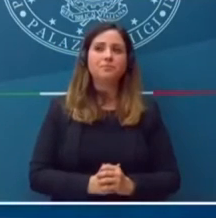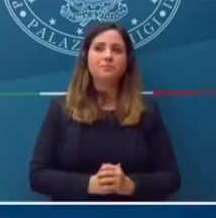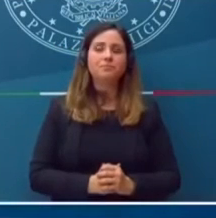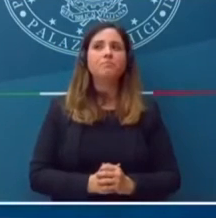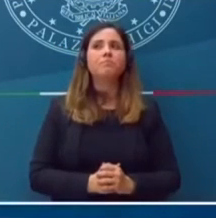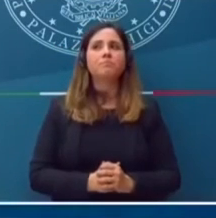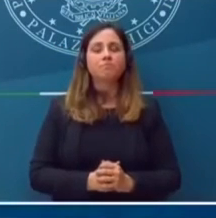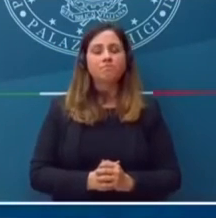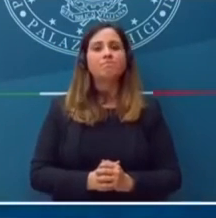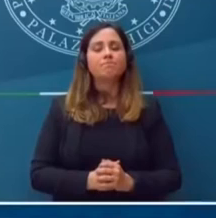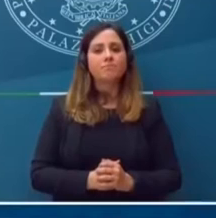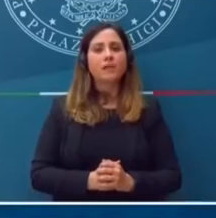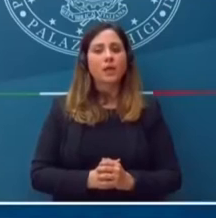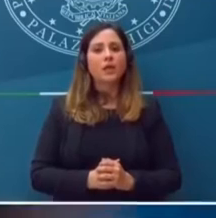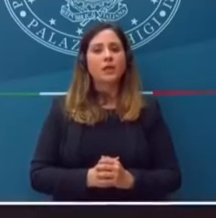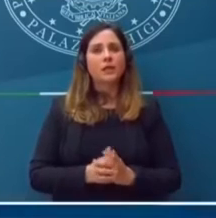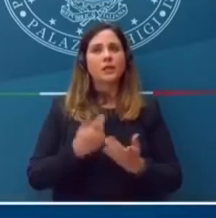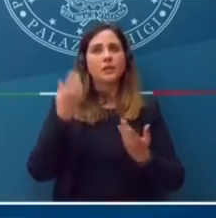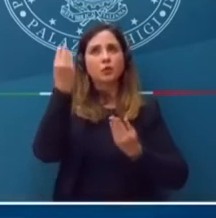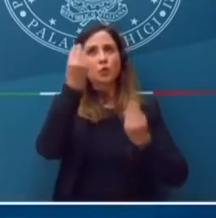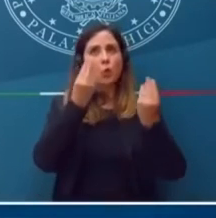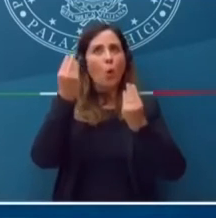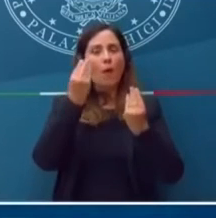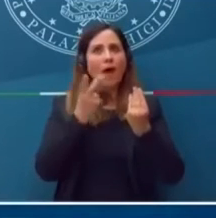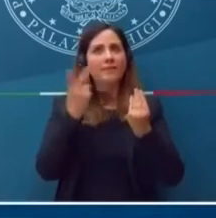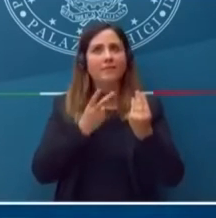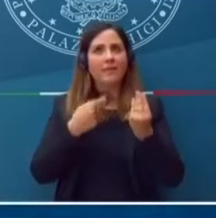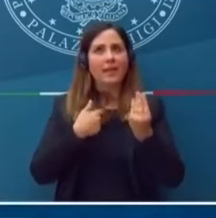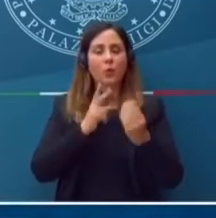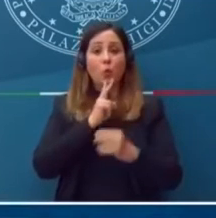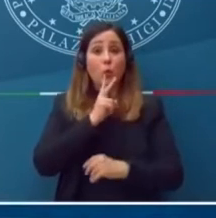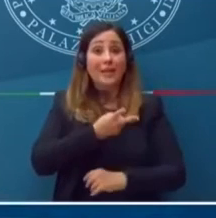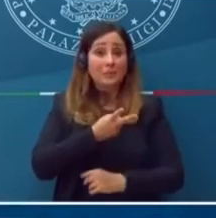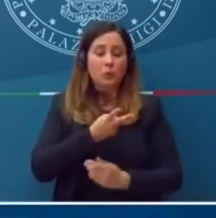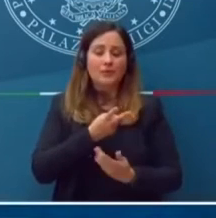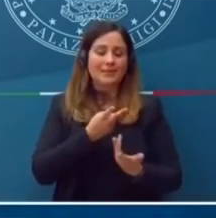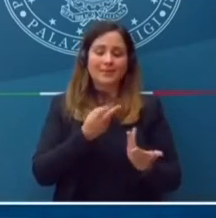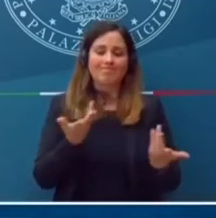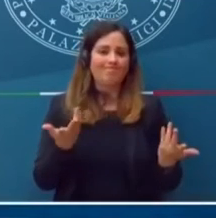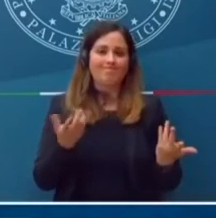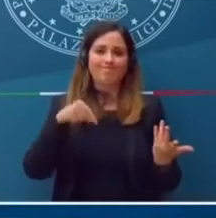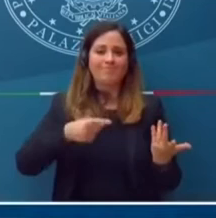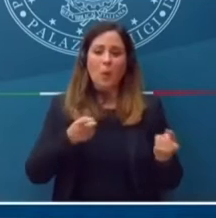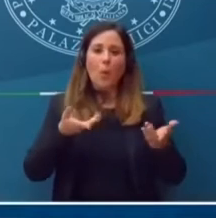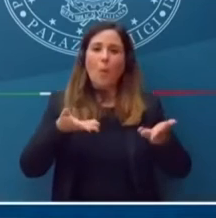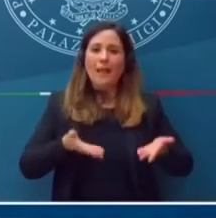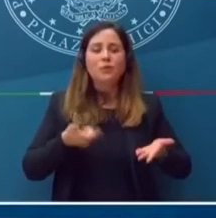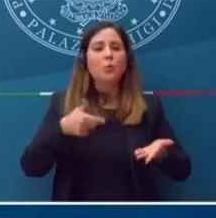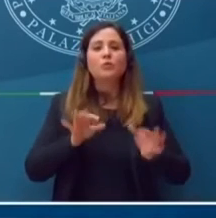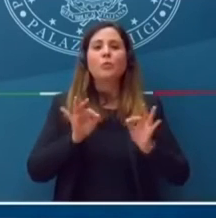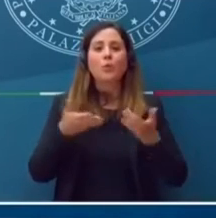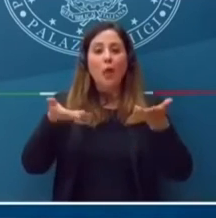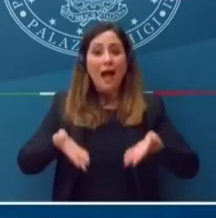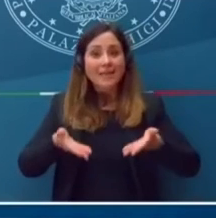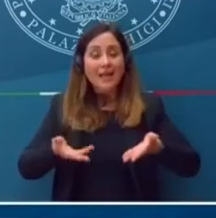Molte delle domande che lei si fa non possono trovare risposta da parte mia a questo livello di discussione, perché la trattativa, siamo in piena trattativa